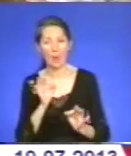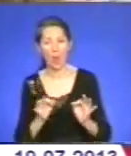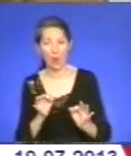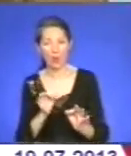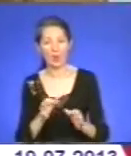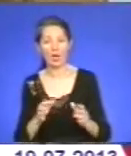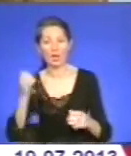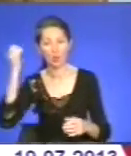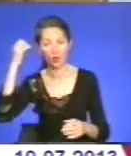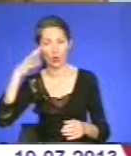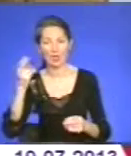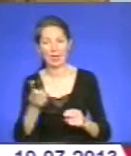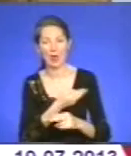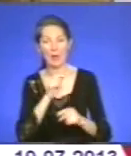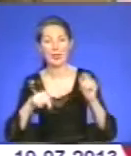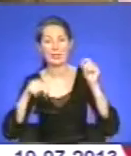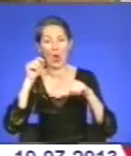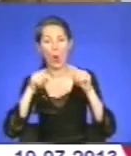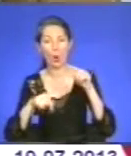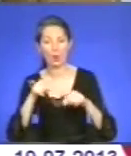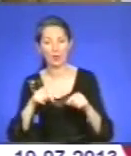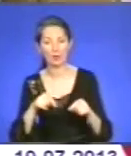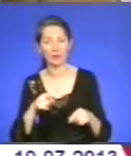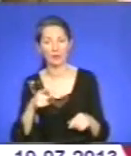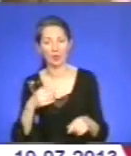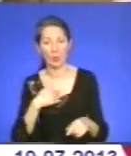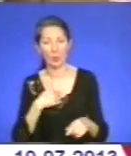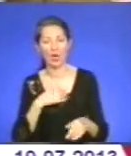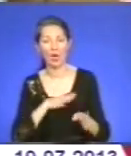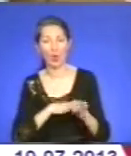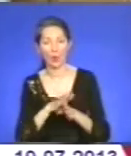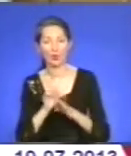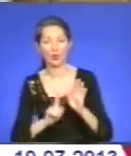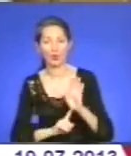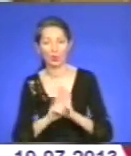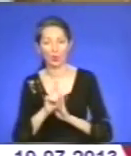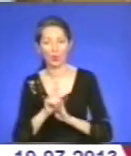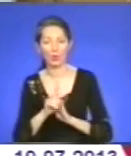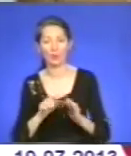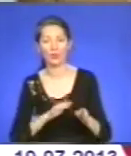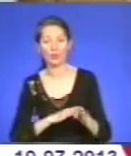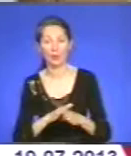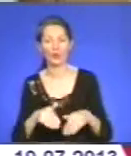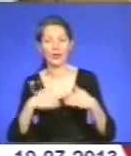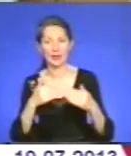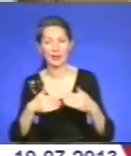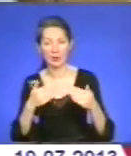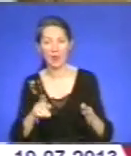сонячна, без опадів, то ми повністю розпочнемо, повним темпом